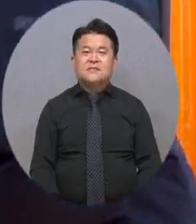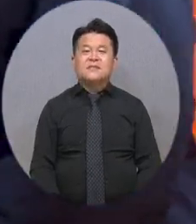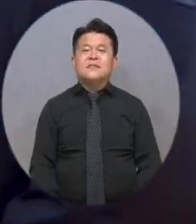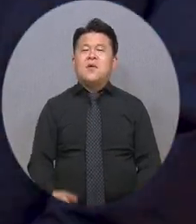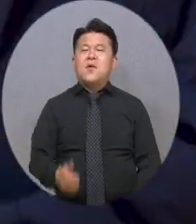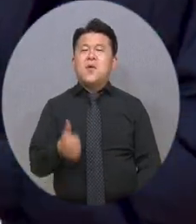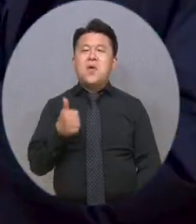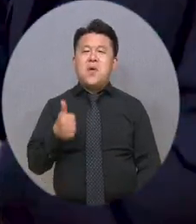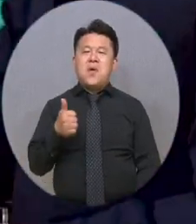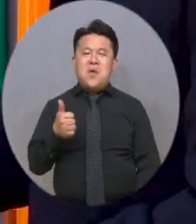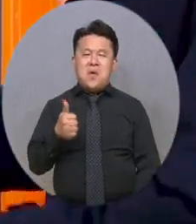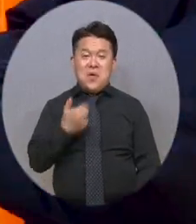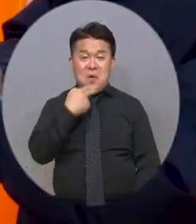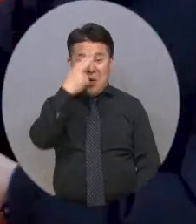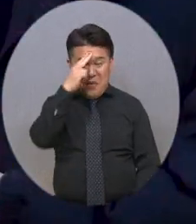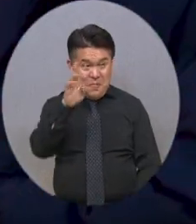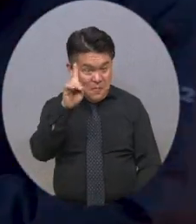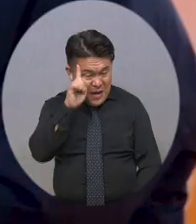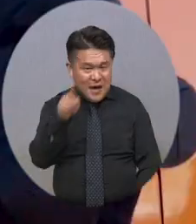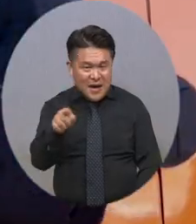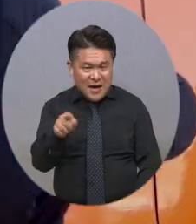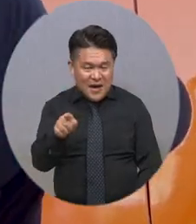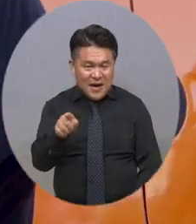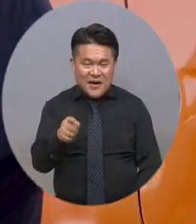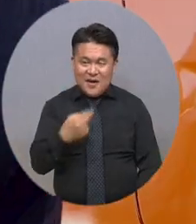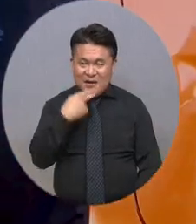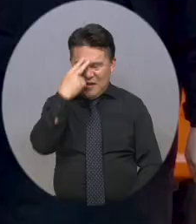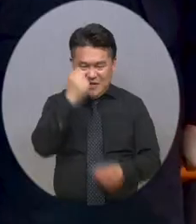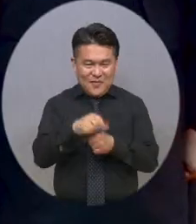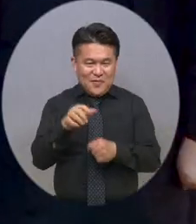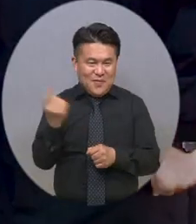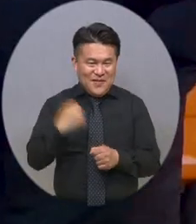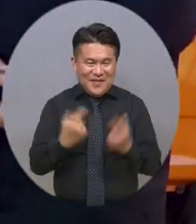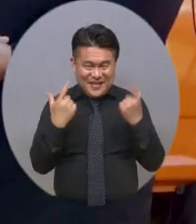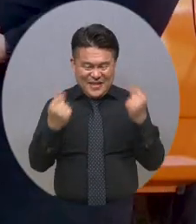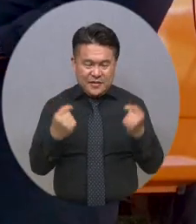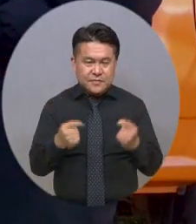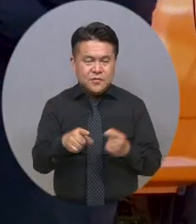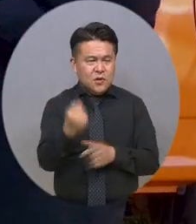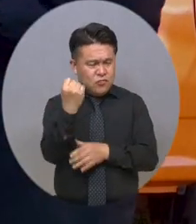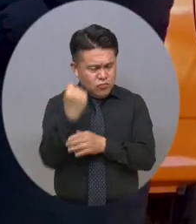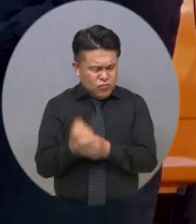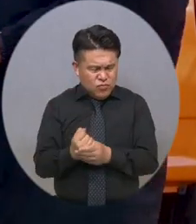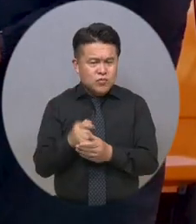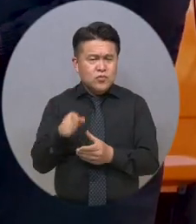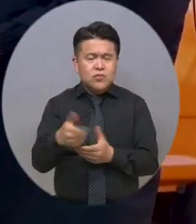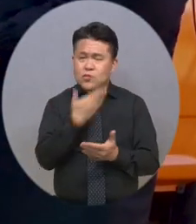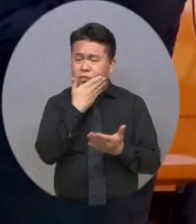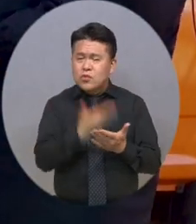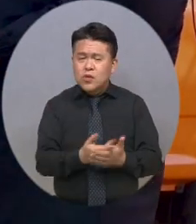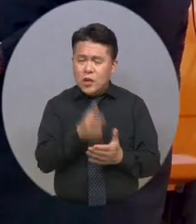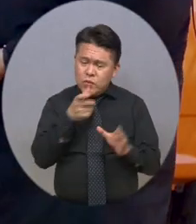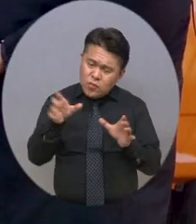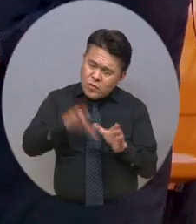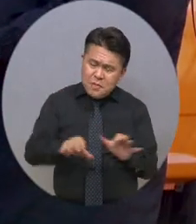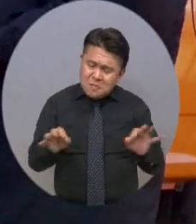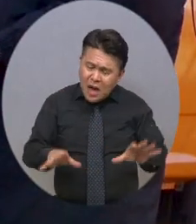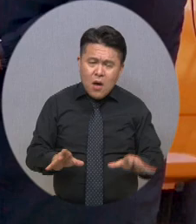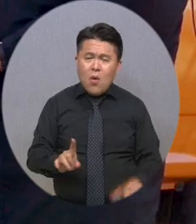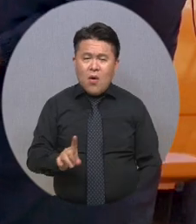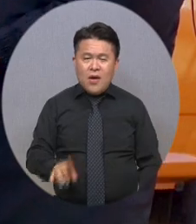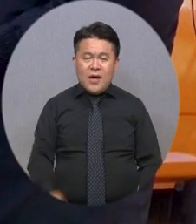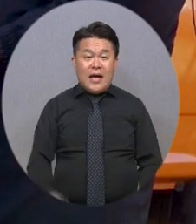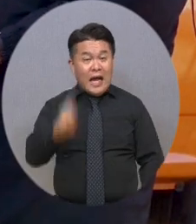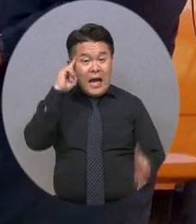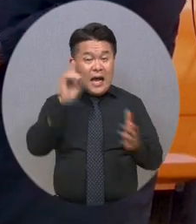우와! 오, 막걸리. 꼭 예, 양조장이 온 느낌인데요? 그러니까. 이게 막걸리는 발효잖아요. 그렇지. 어떻게 물만 넣는데 이렇게 돼요? 물만 부으면 지가